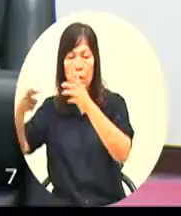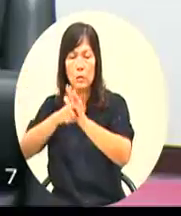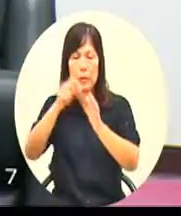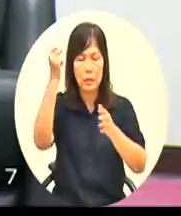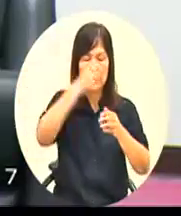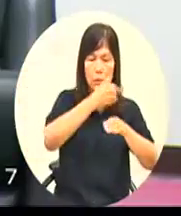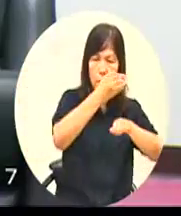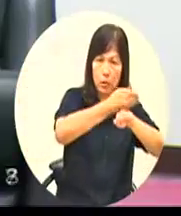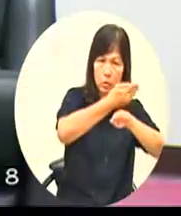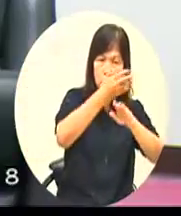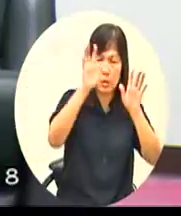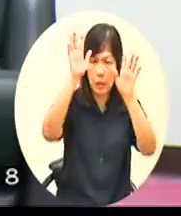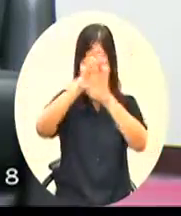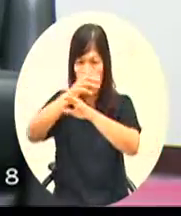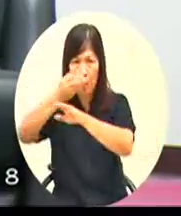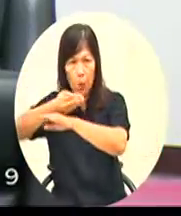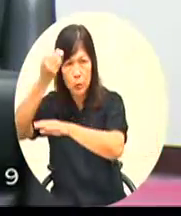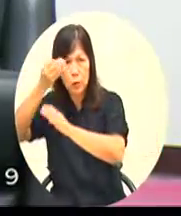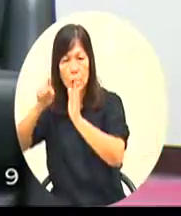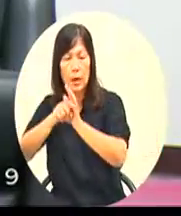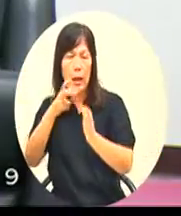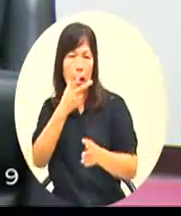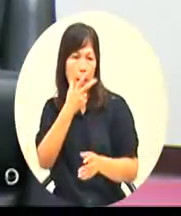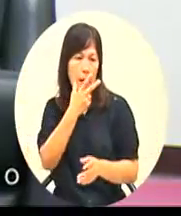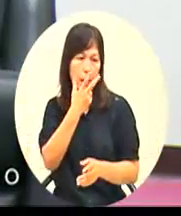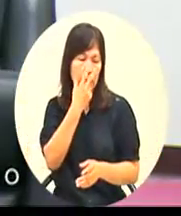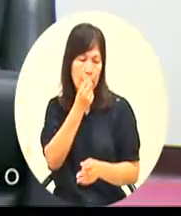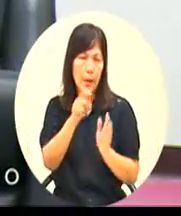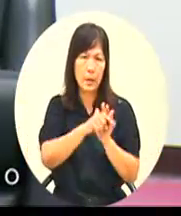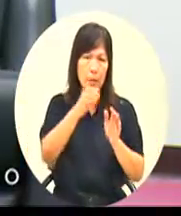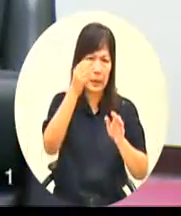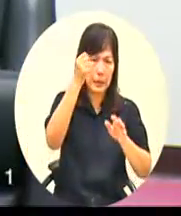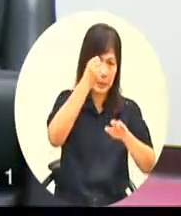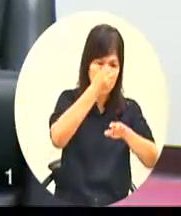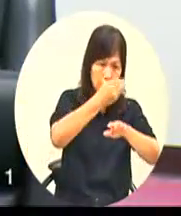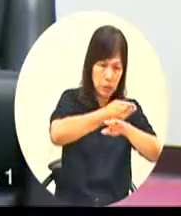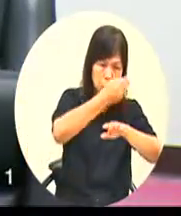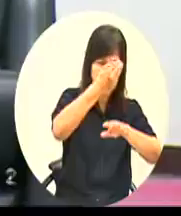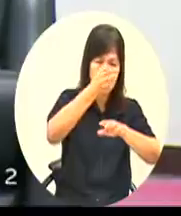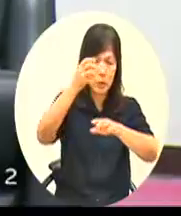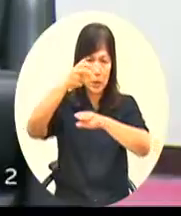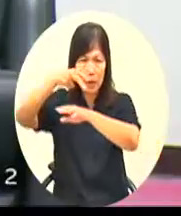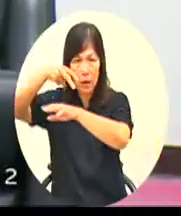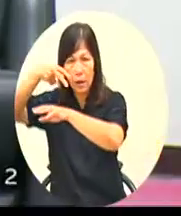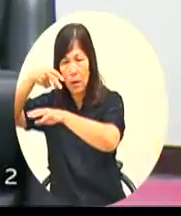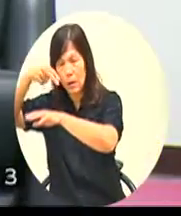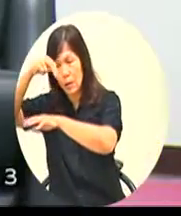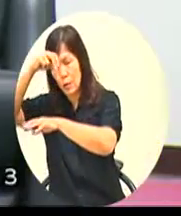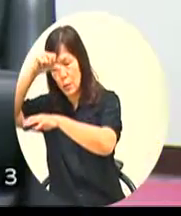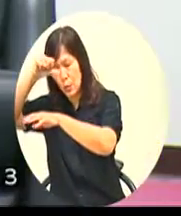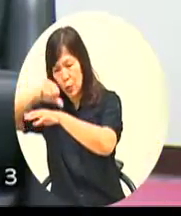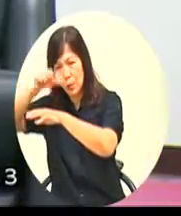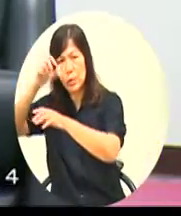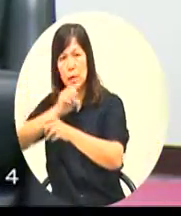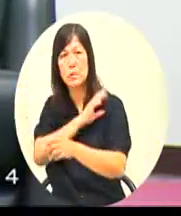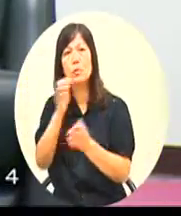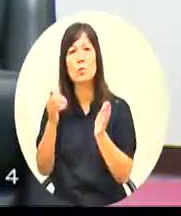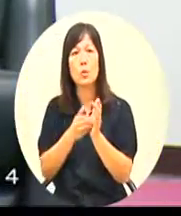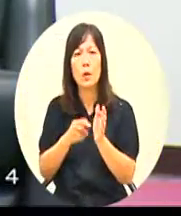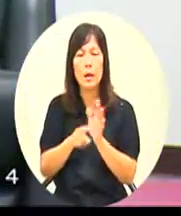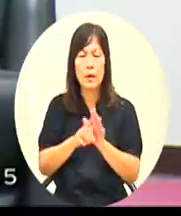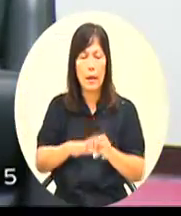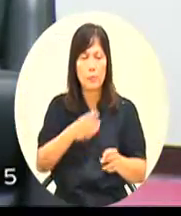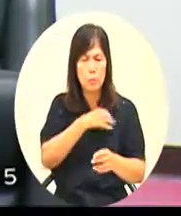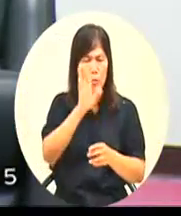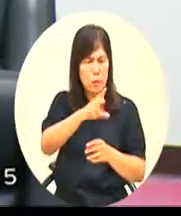到晚上9点。那礼拜天的话是早上9点到下午5点。那很多民众在反映说，是不是能够